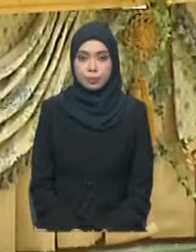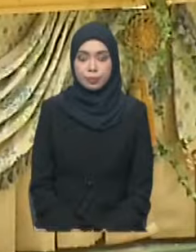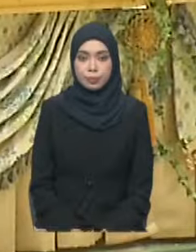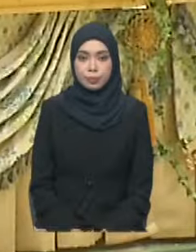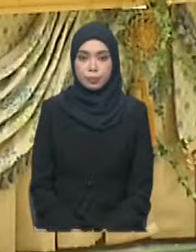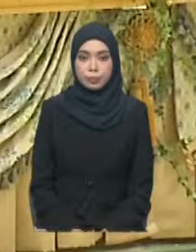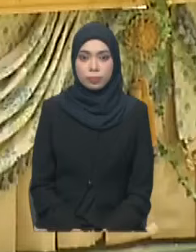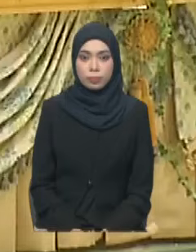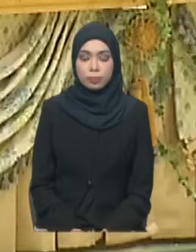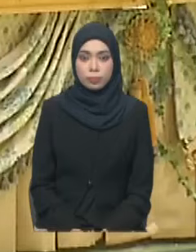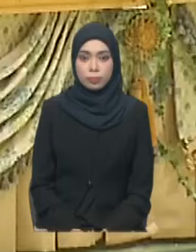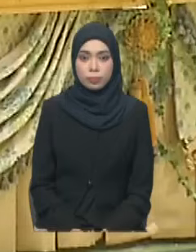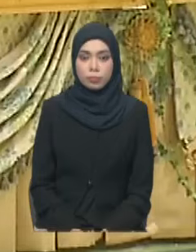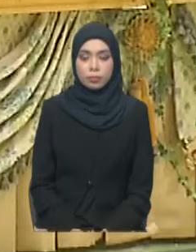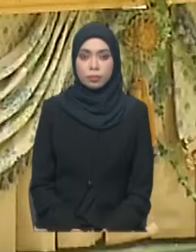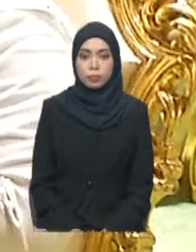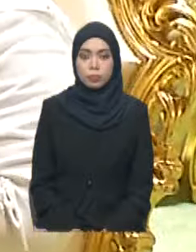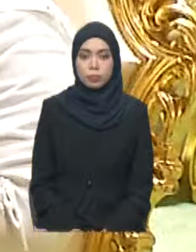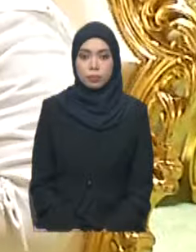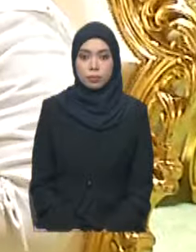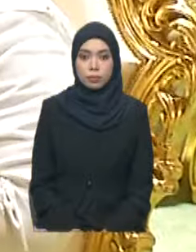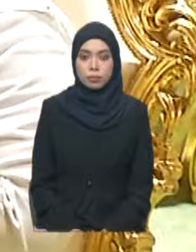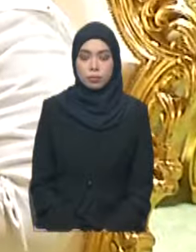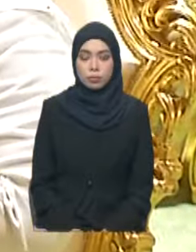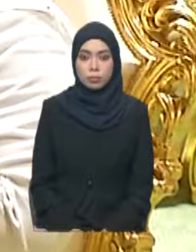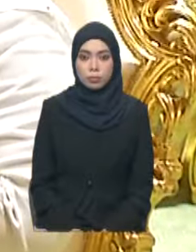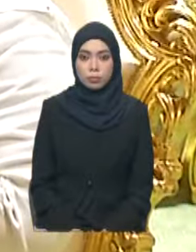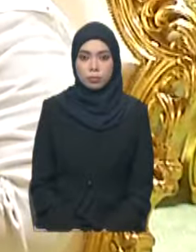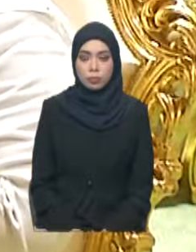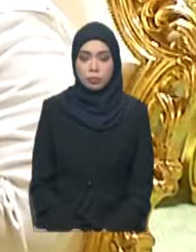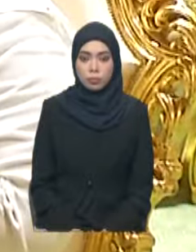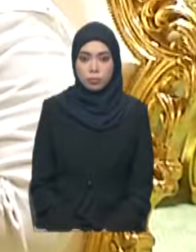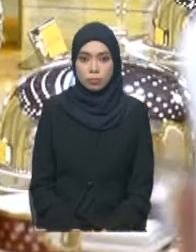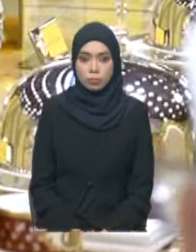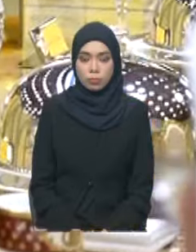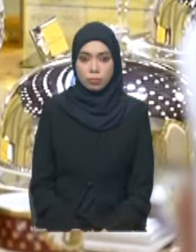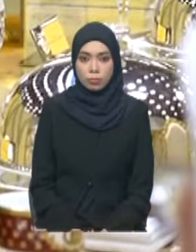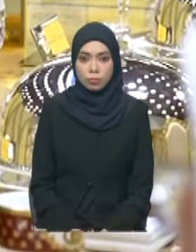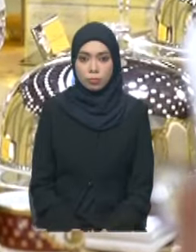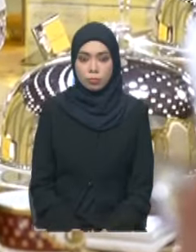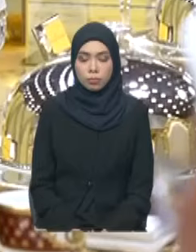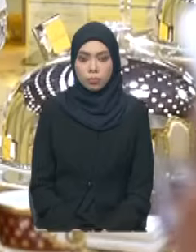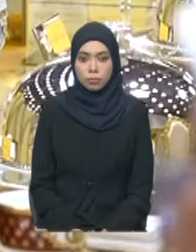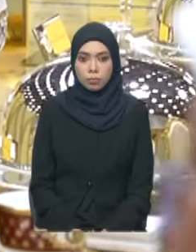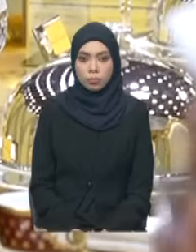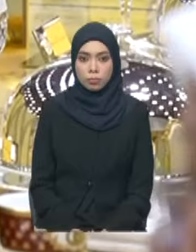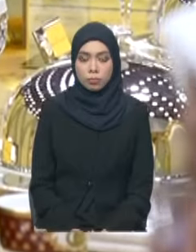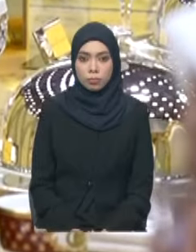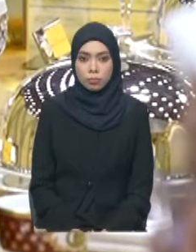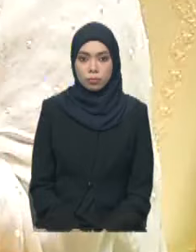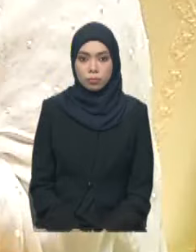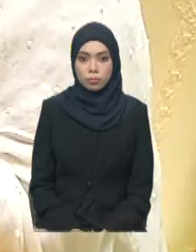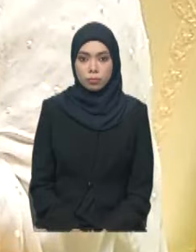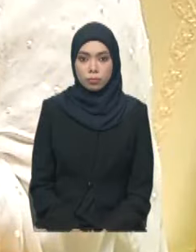rasyada. Rabbana atina fid dunya hasanah wa fil akhirati hasanah wa qina adzaban